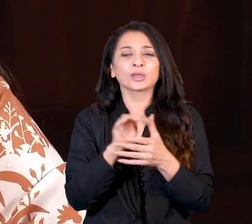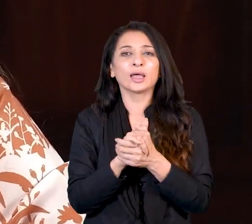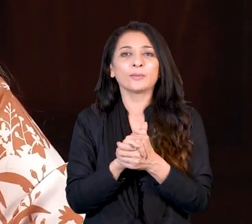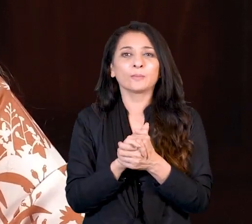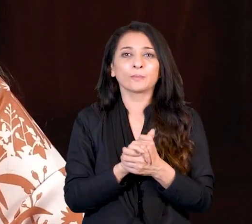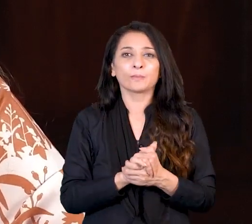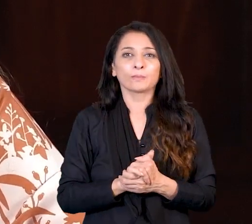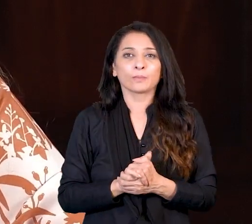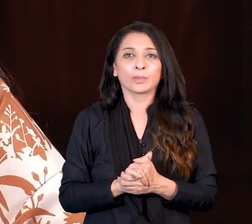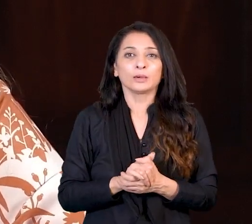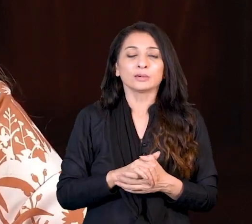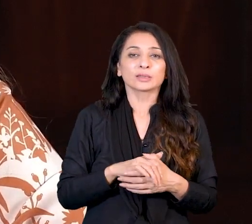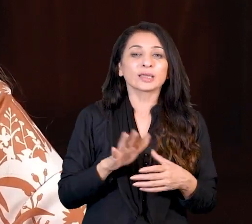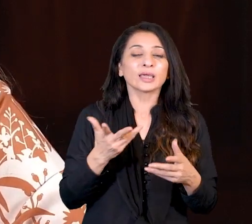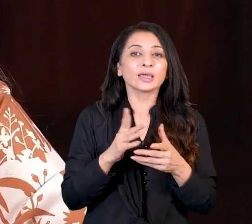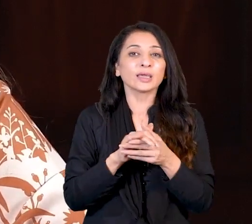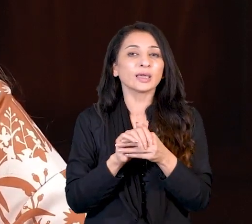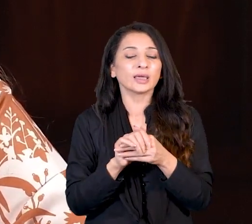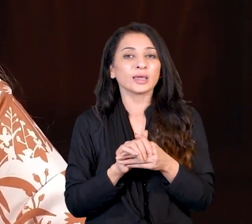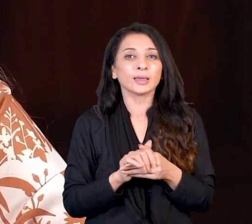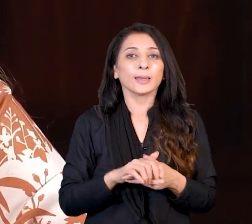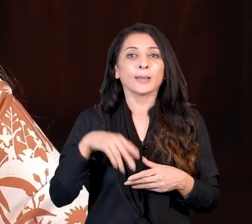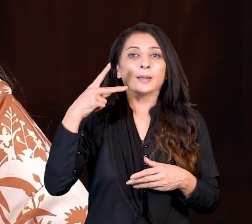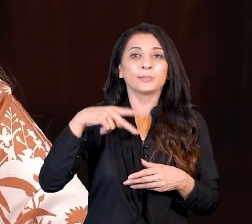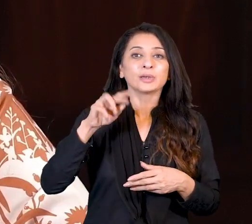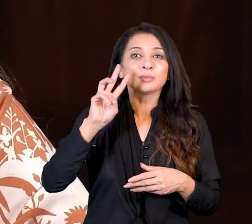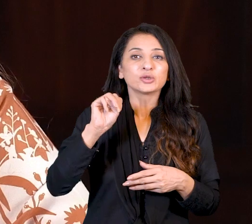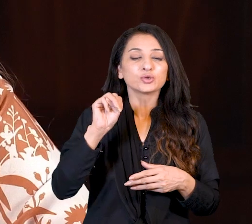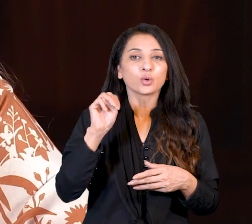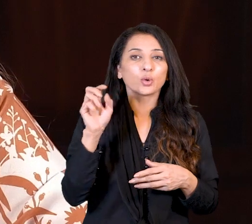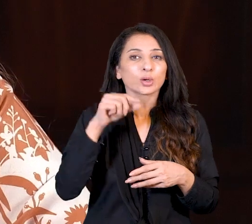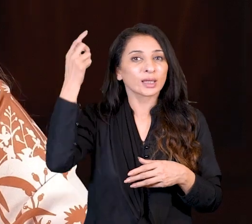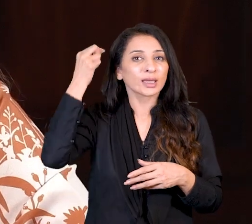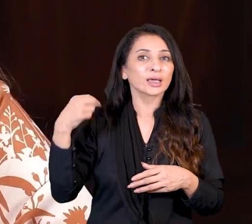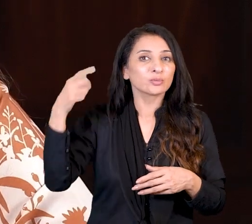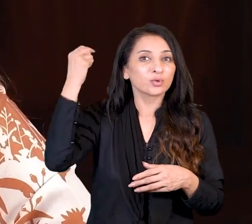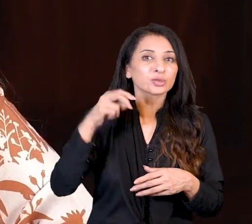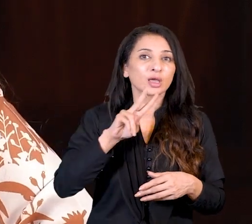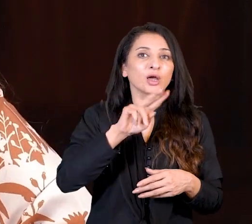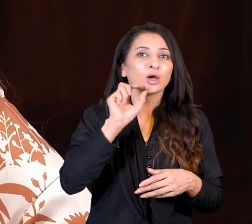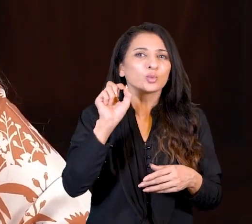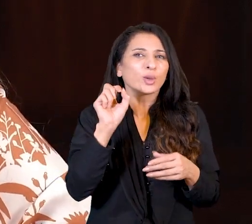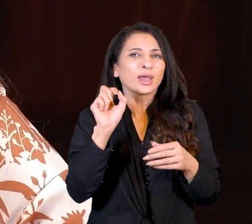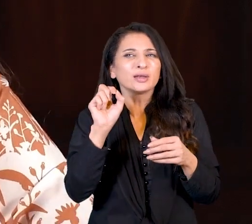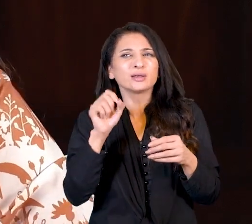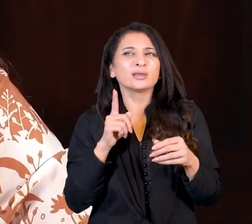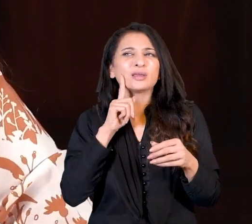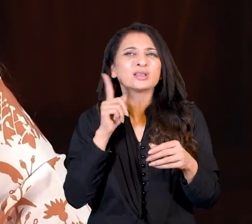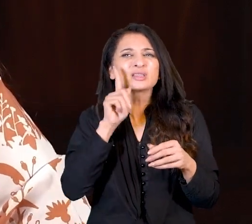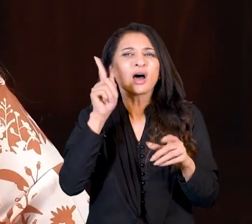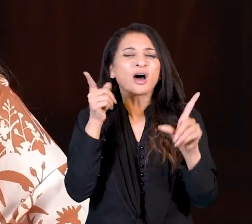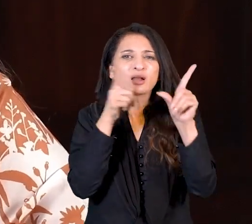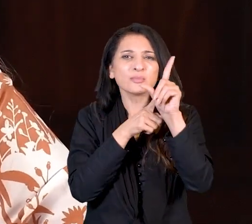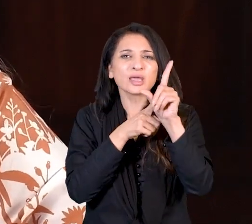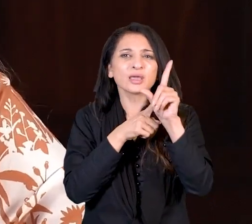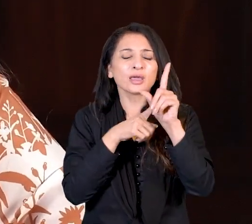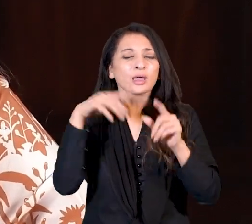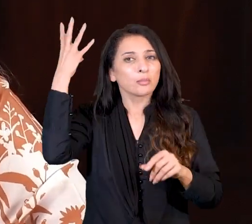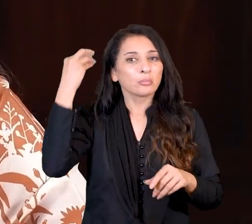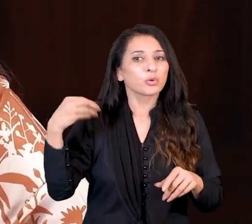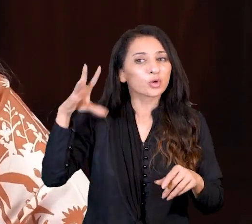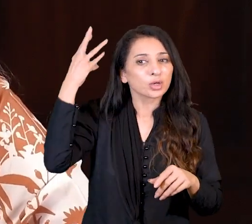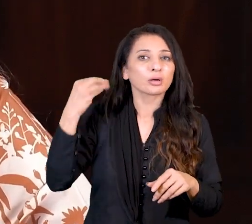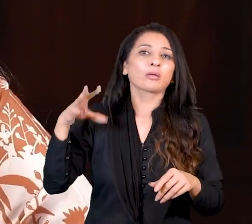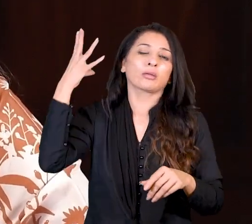20s और इवन टीनेजर्स में भी नज़र आ रहा है कि लड़कों के बाल जल्दी गिरना शुरू कर देते हैं। इसको हम कहते हैं मेल